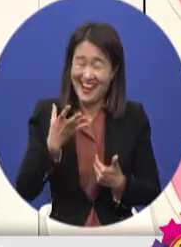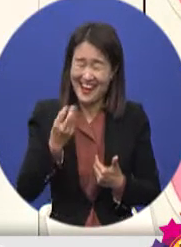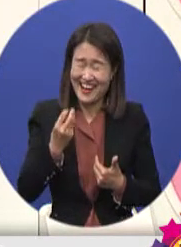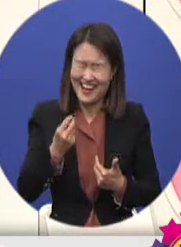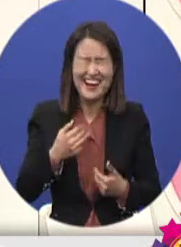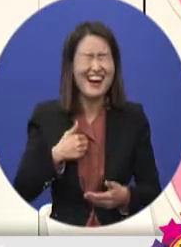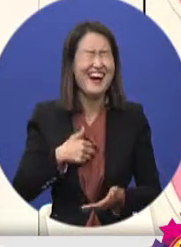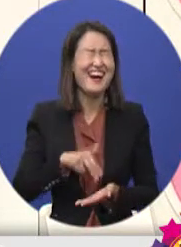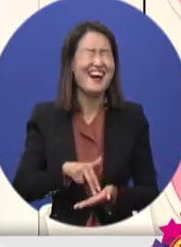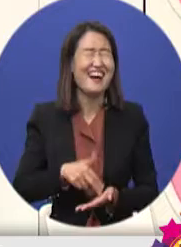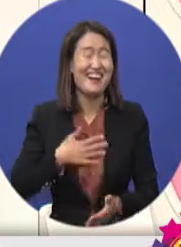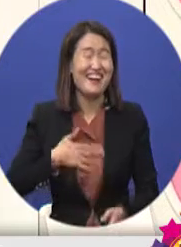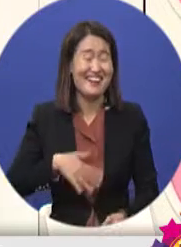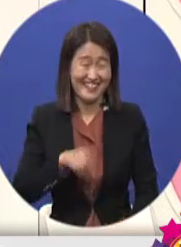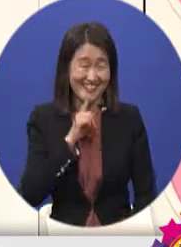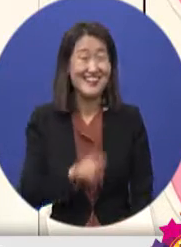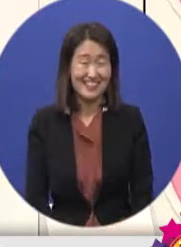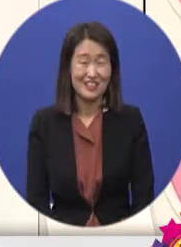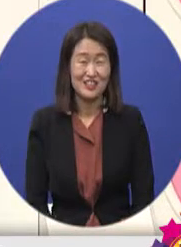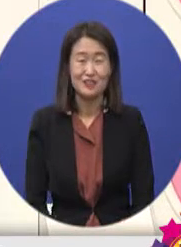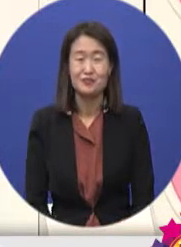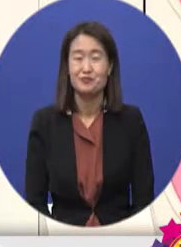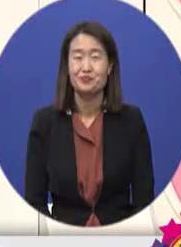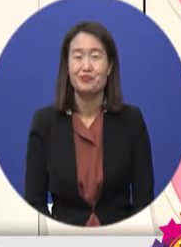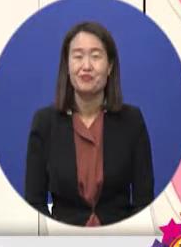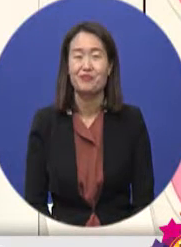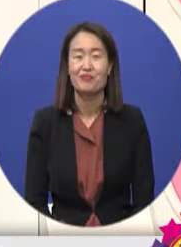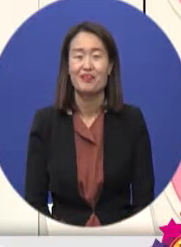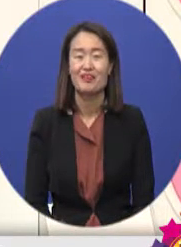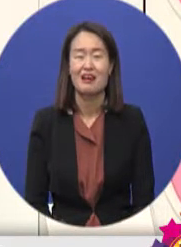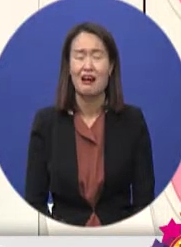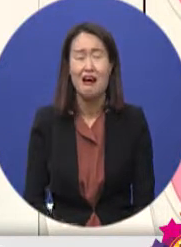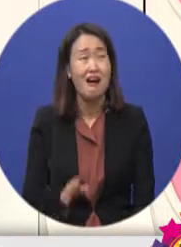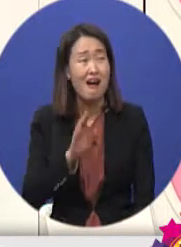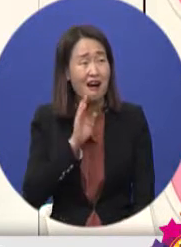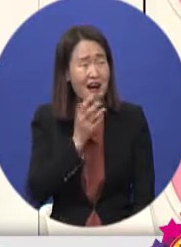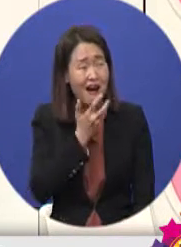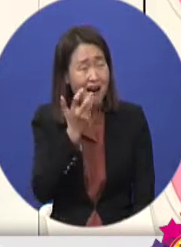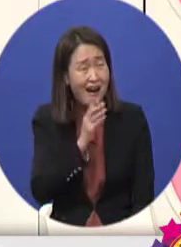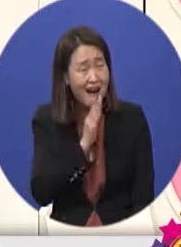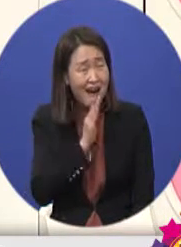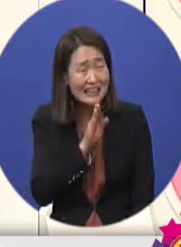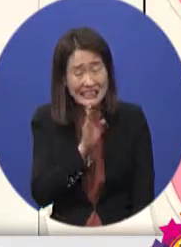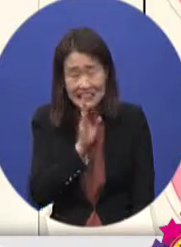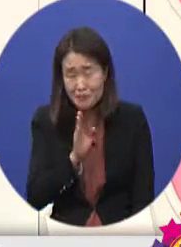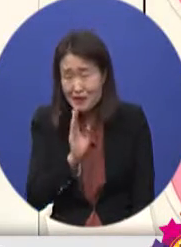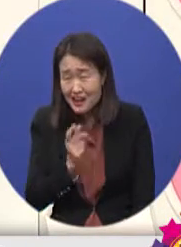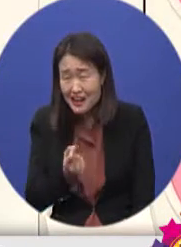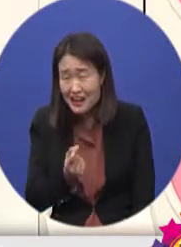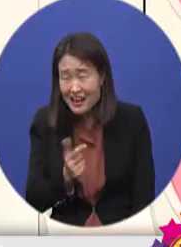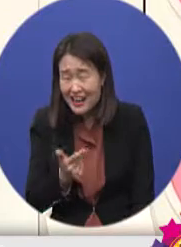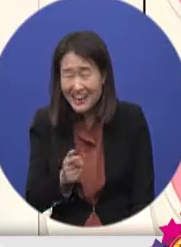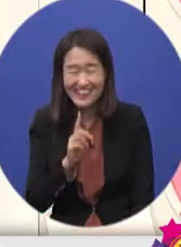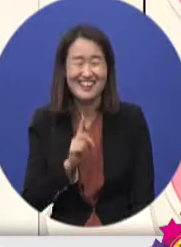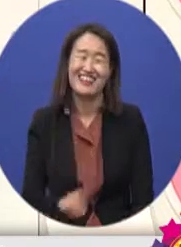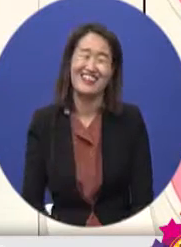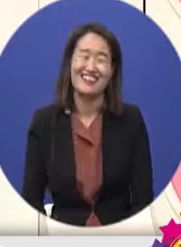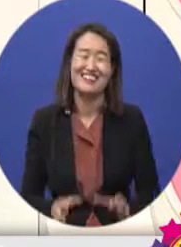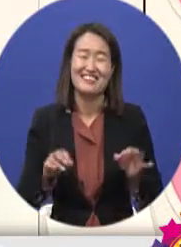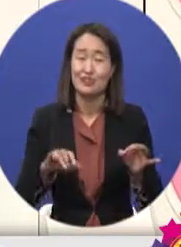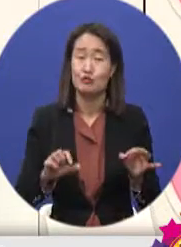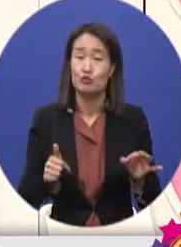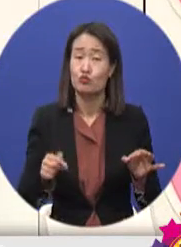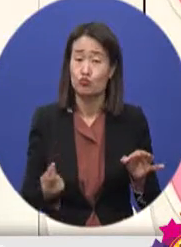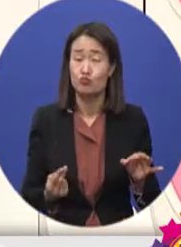알 것 같아요. 예. 아이고 꿈인가 생신가 싶고. 예. 김진규님은 그래도